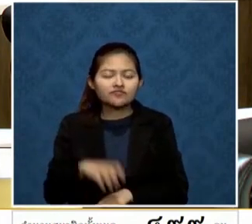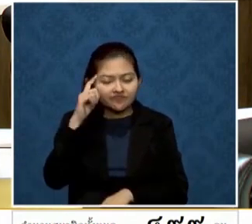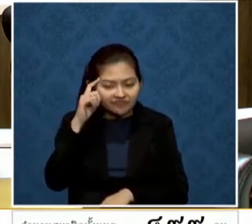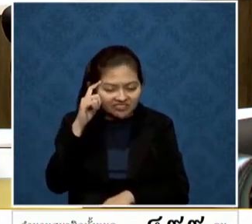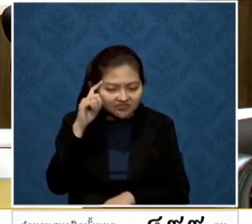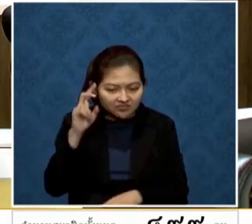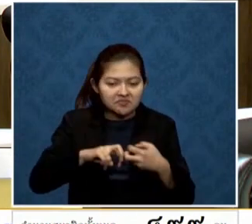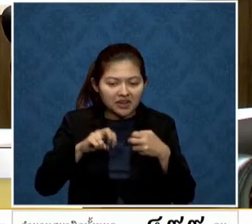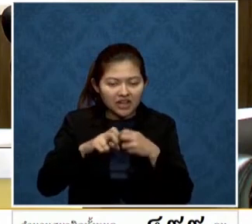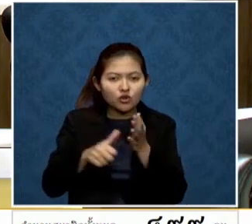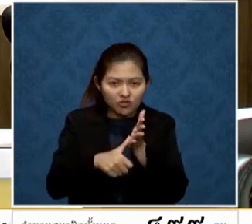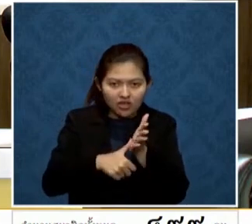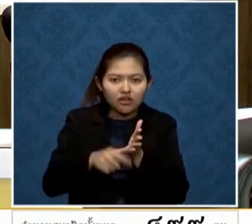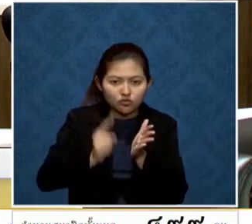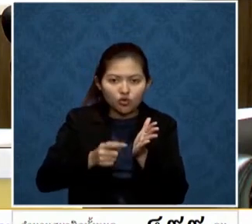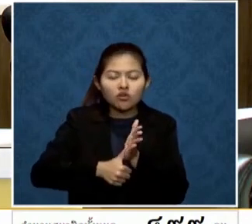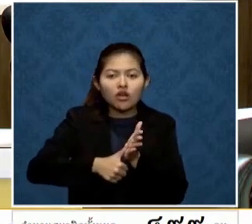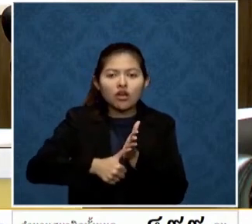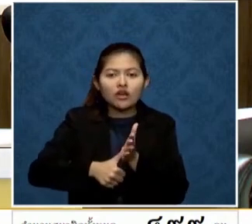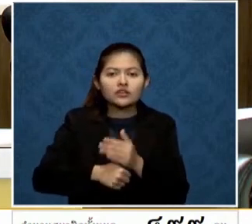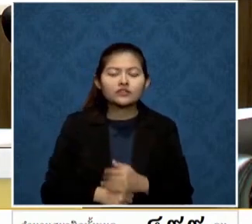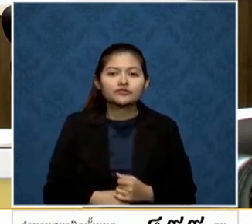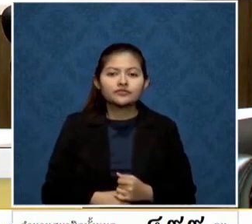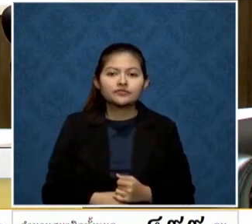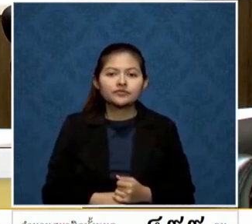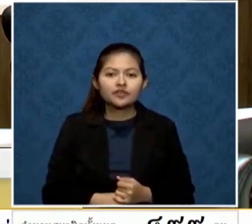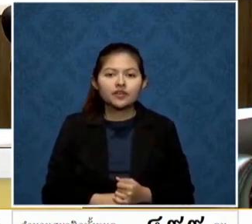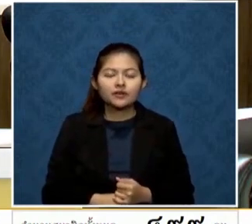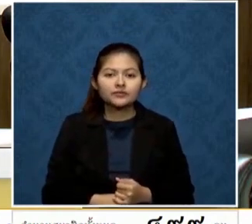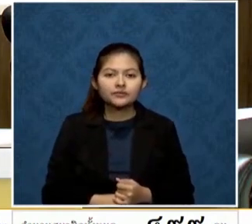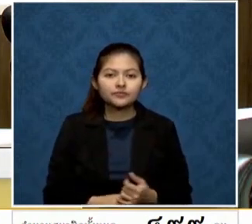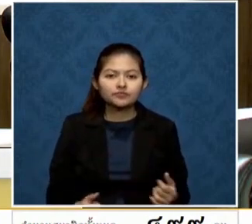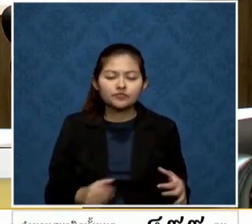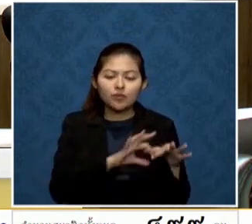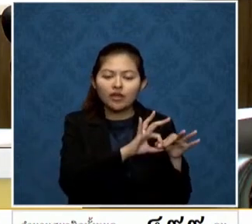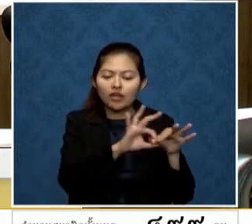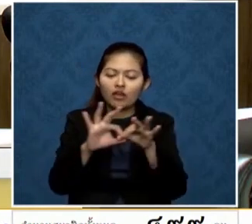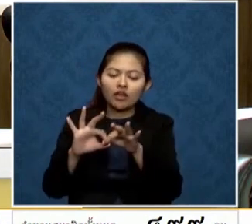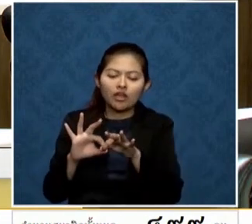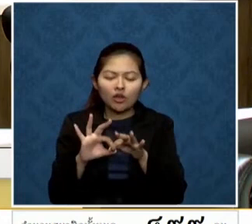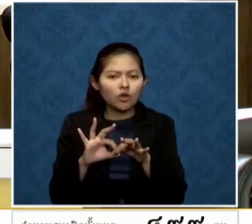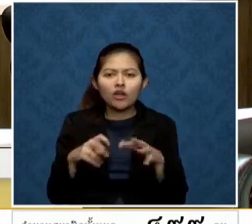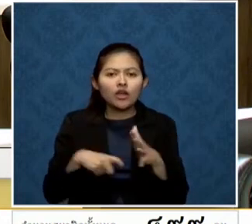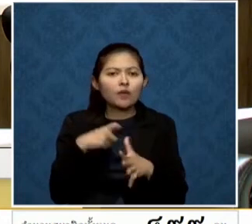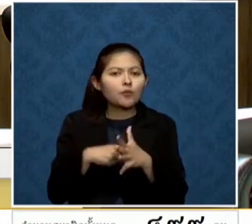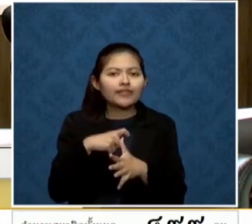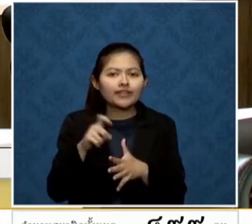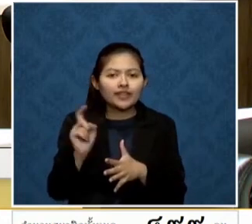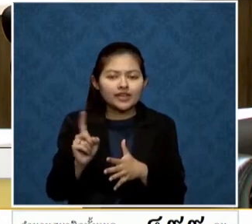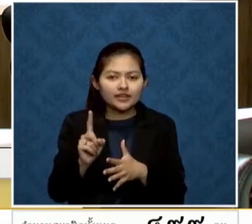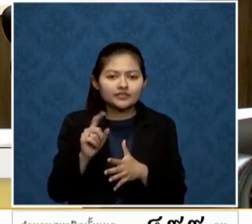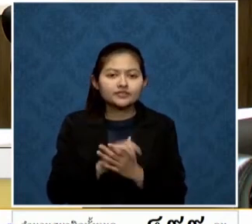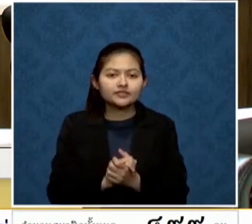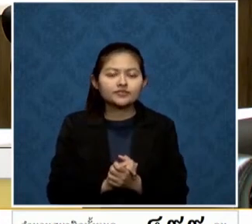ทางออกนะครับทีนี้ที่ผมโยงไปตรงนี้ด้วยเหตุว่าคือ